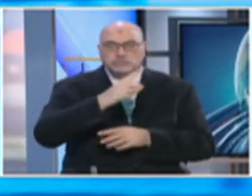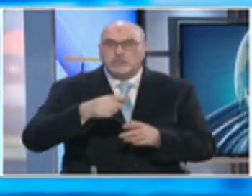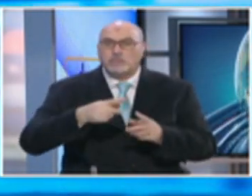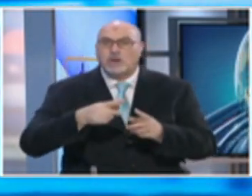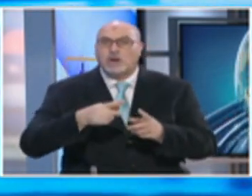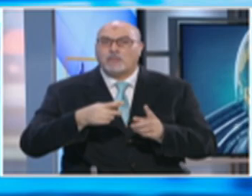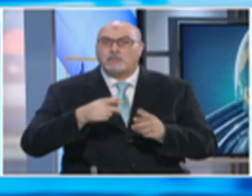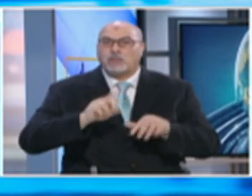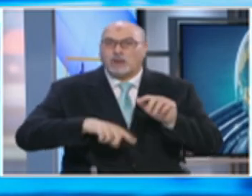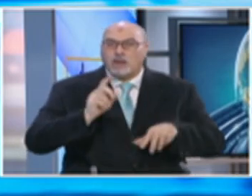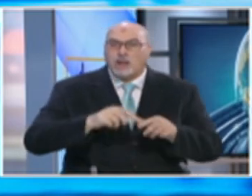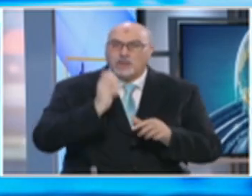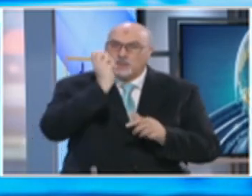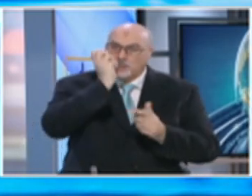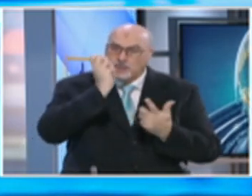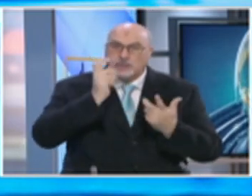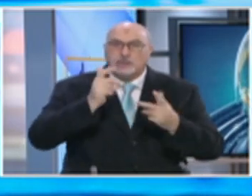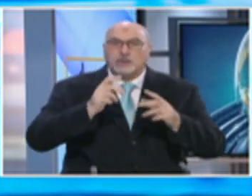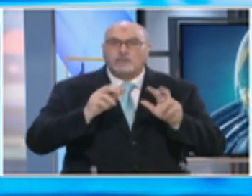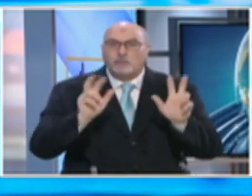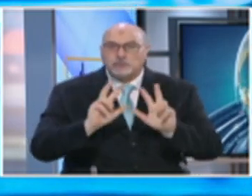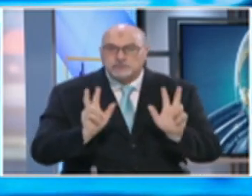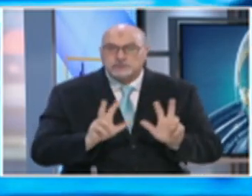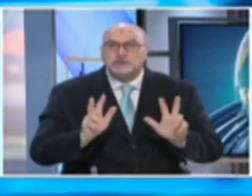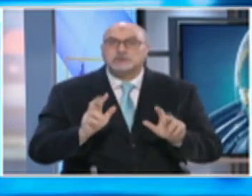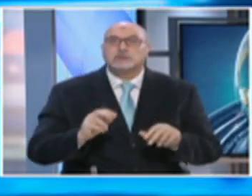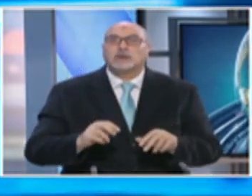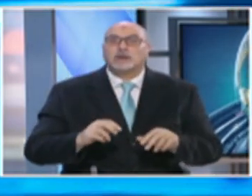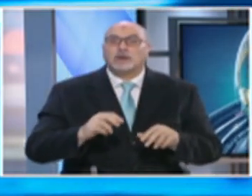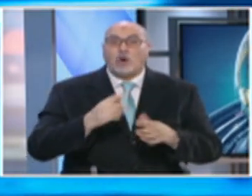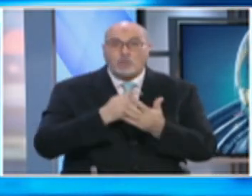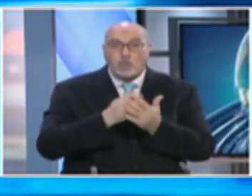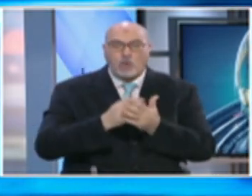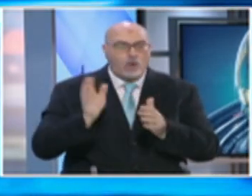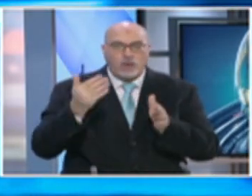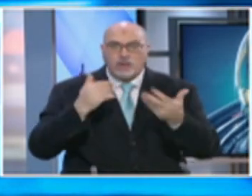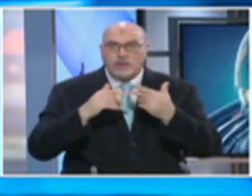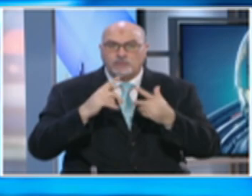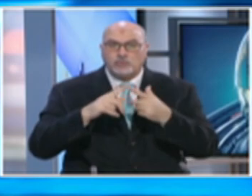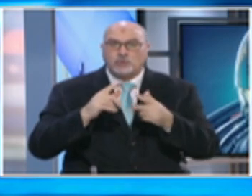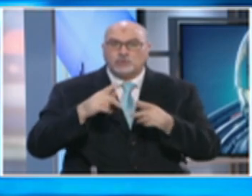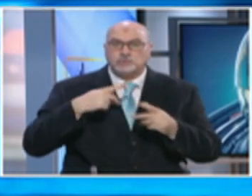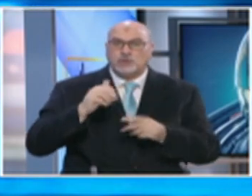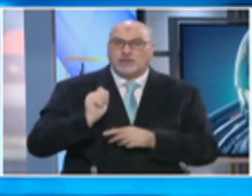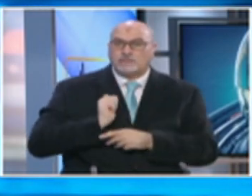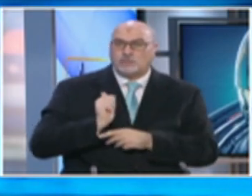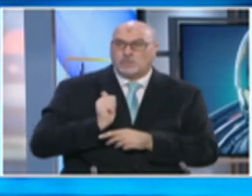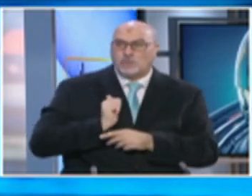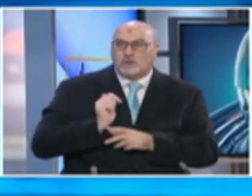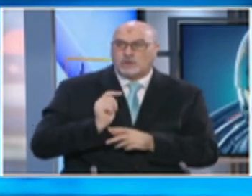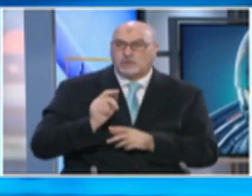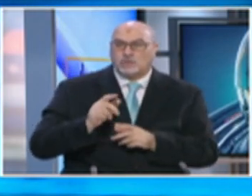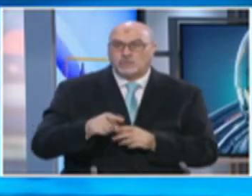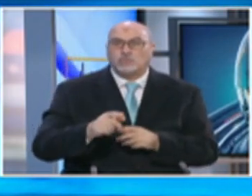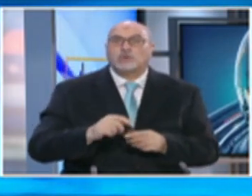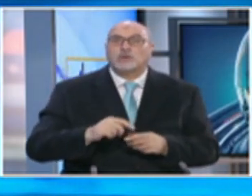الإلكترونية والهواتف النقال الفردية ووسائل الإعلام الآلي الموجهة للاستعمال الفردي والمؤسسات الناشئة،